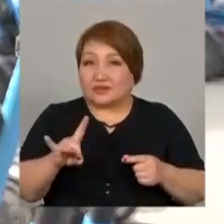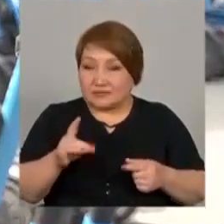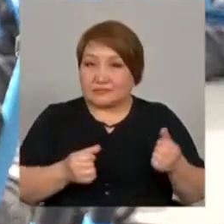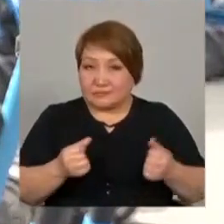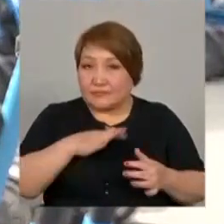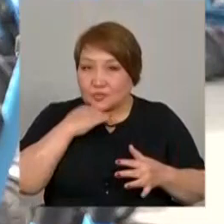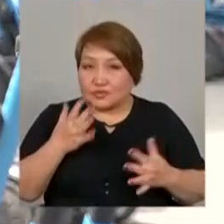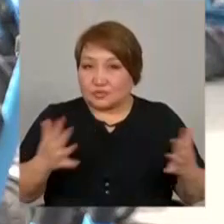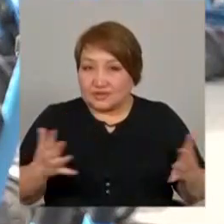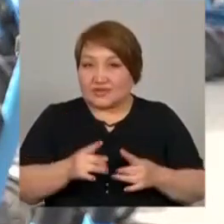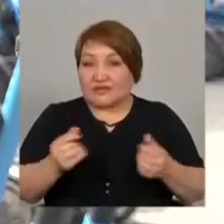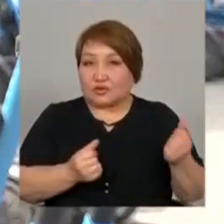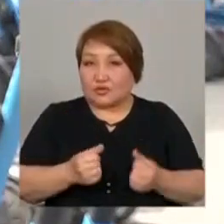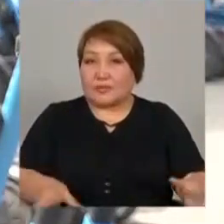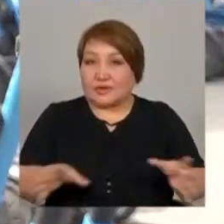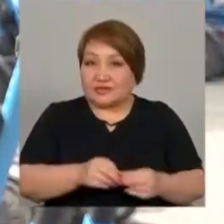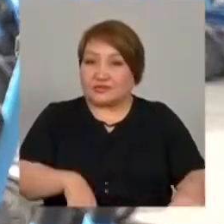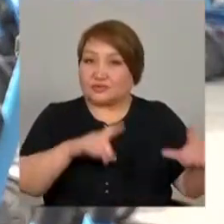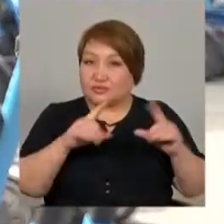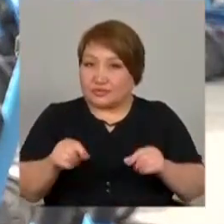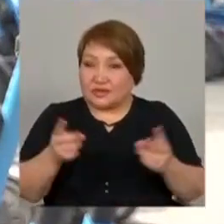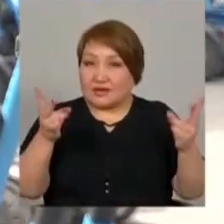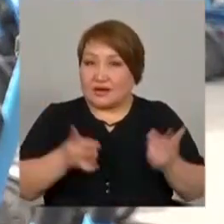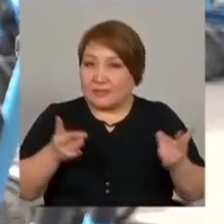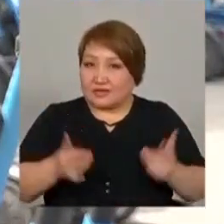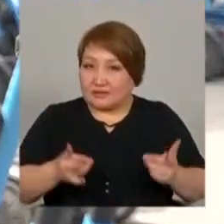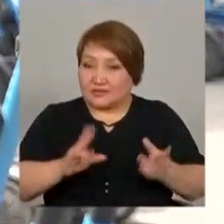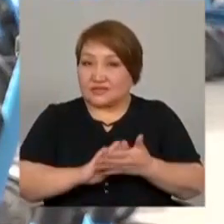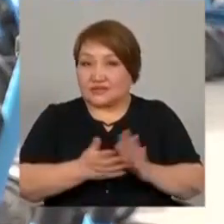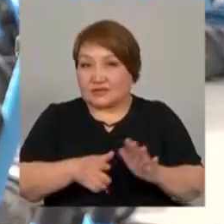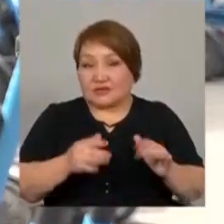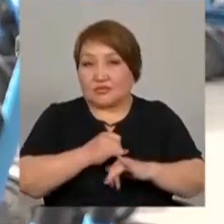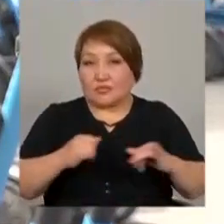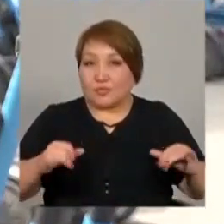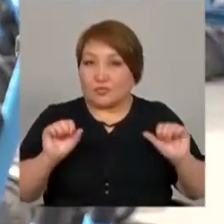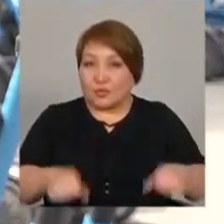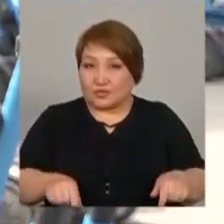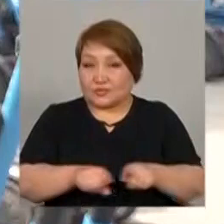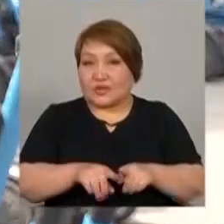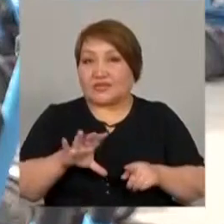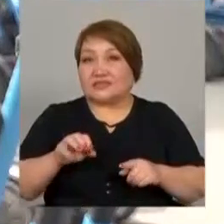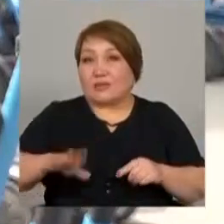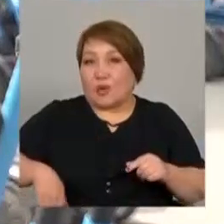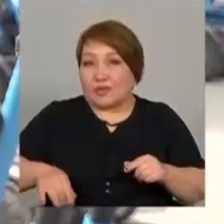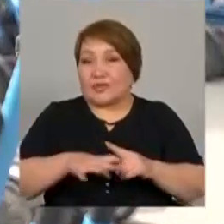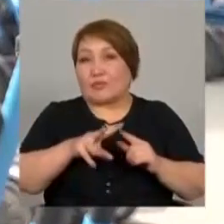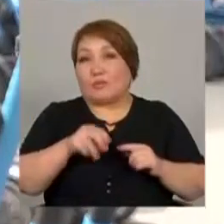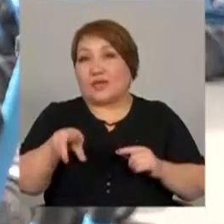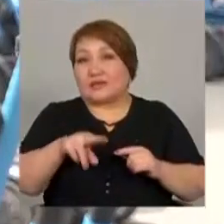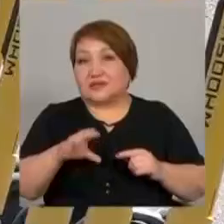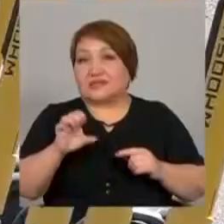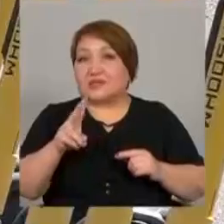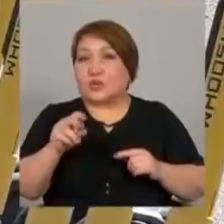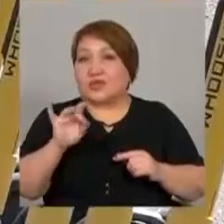олар автокөліктермен бірге жүретіндіктен апатты жағдайларда артуы мүмкін. Самокатты емес, мопед пен скутерді көлік құралына жатқызу